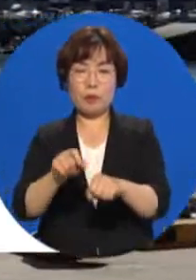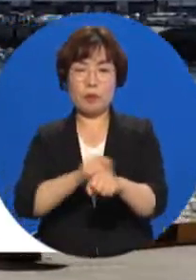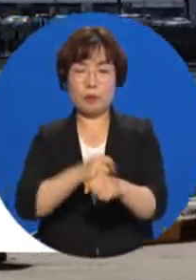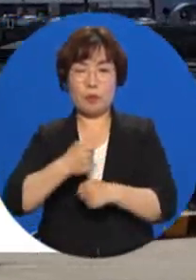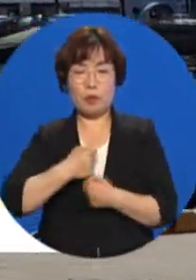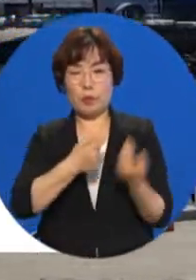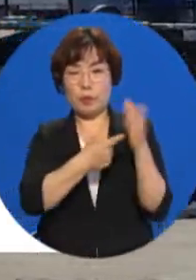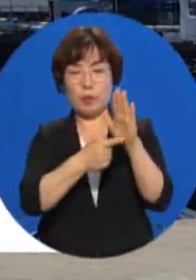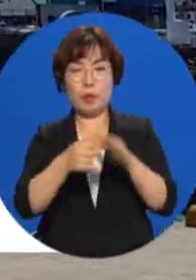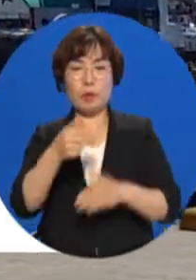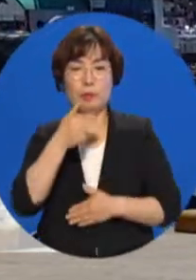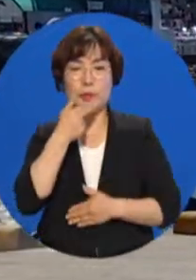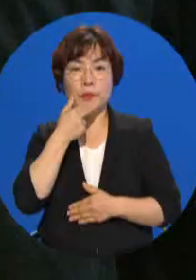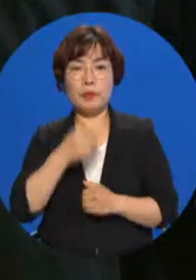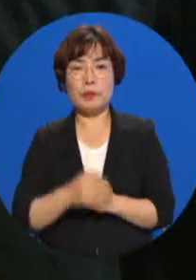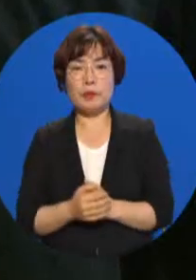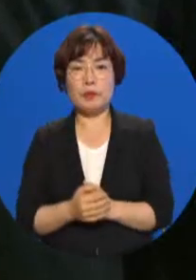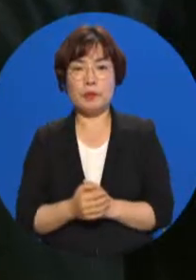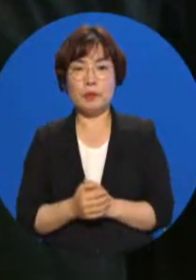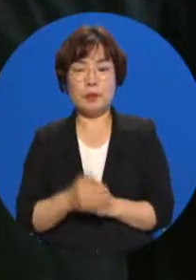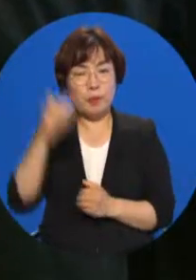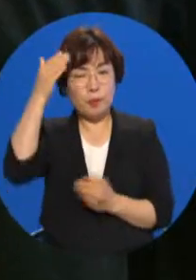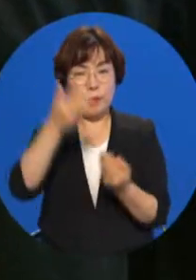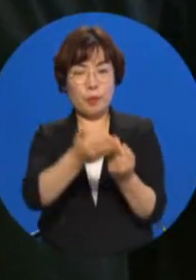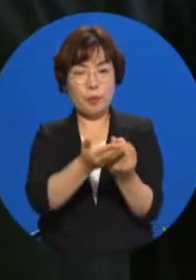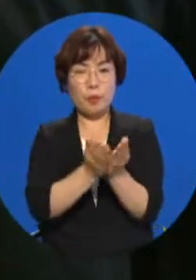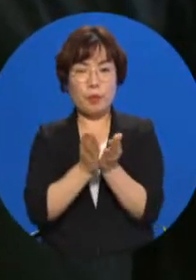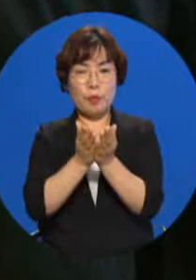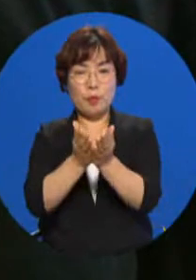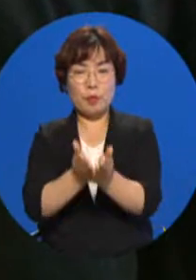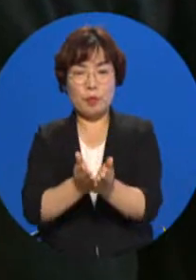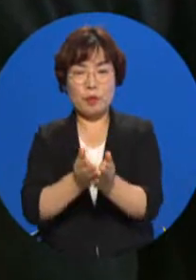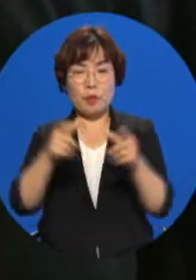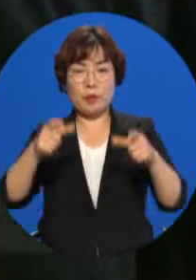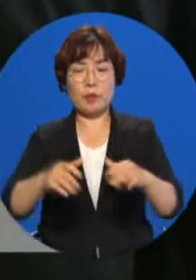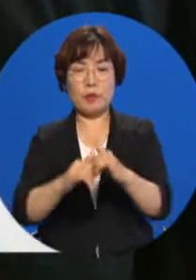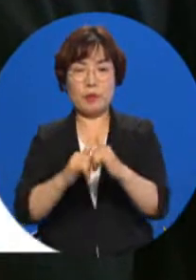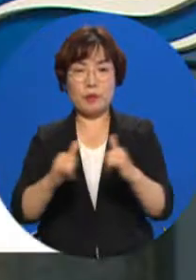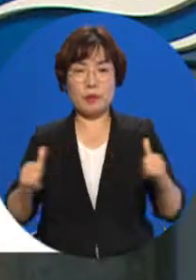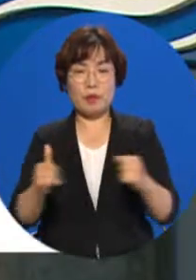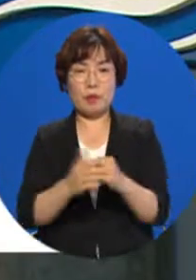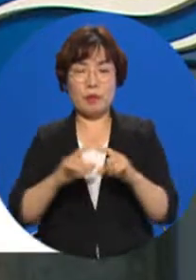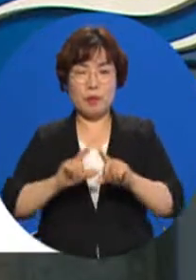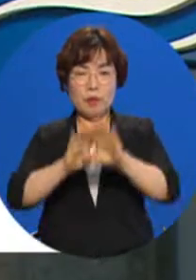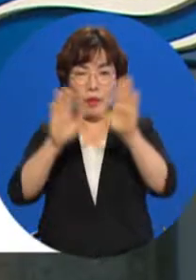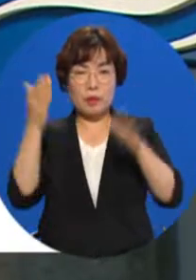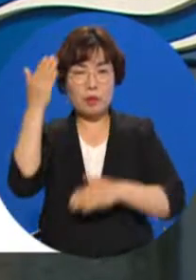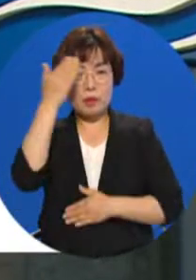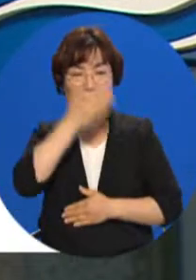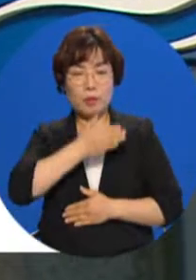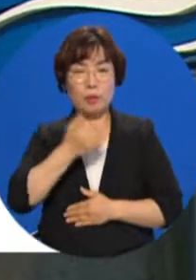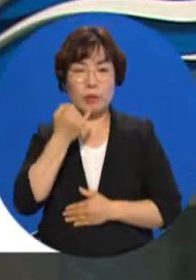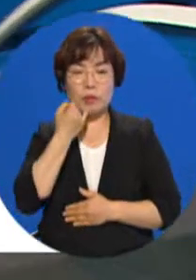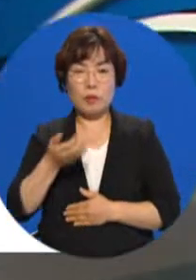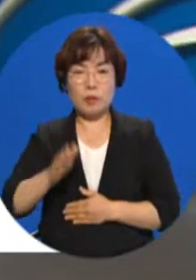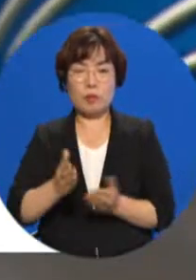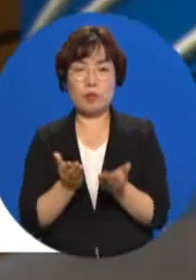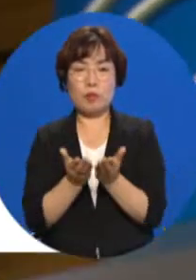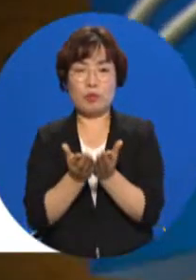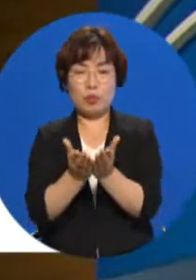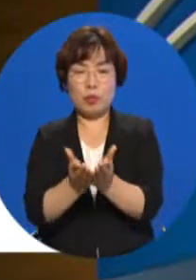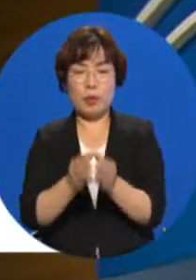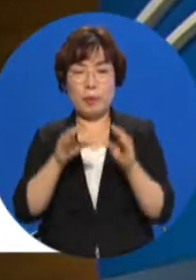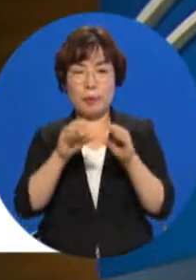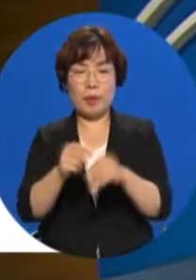기상특보는 없었습니다. 거문항로로 귀가해야만 하는 섬 주민들은 날씨가 양호한데도 툭하면 운항이